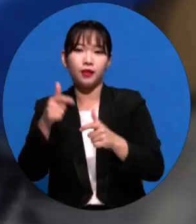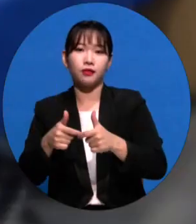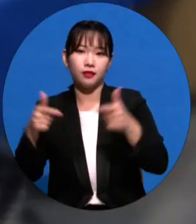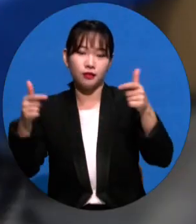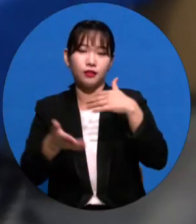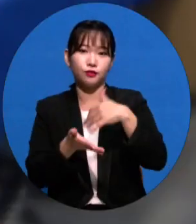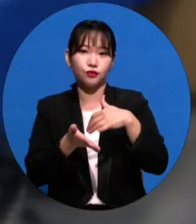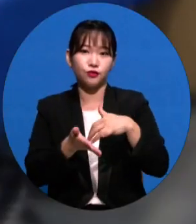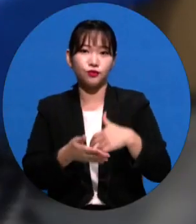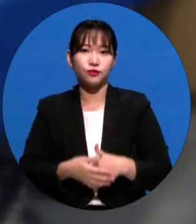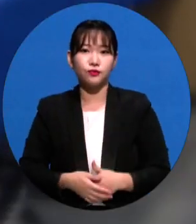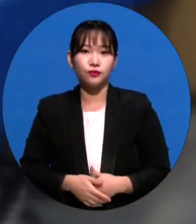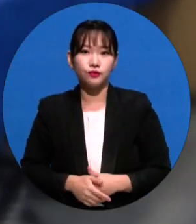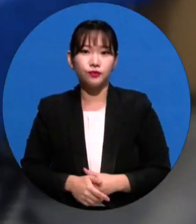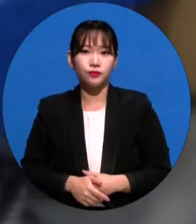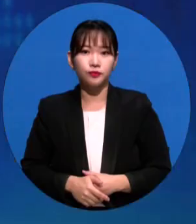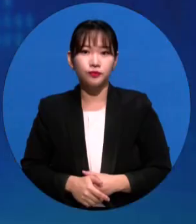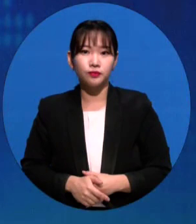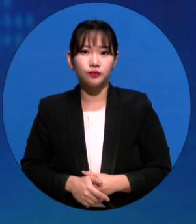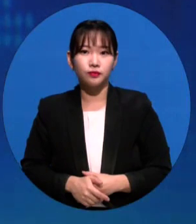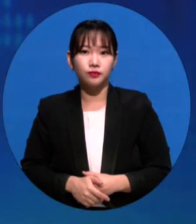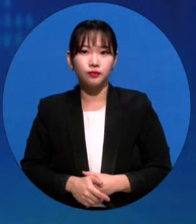늘어난 수치입니다.